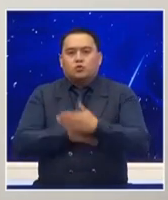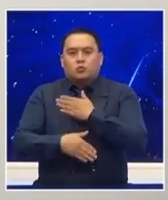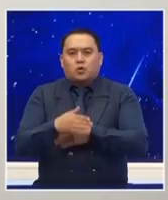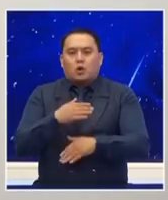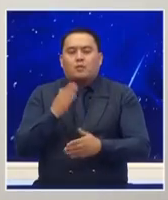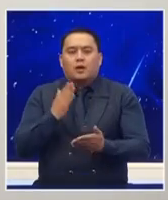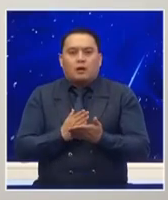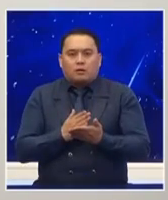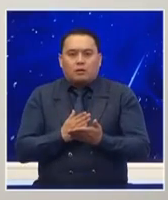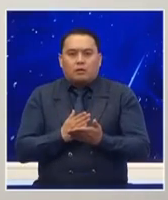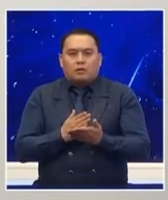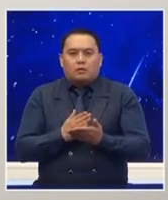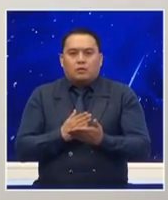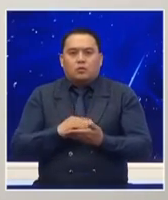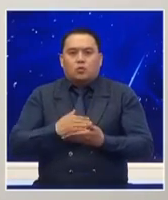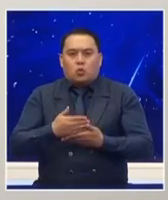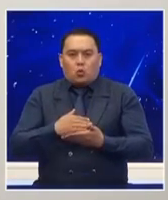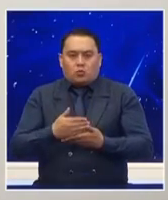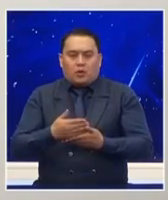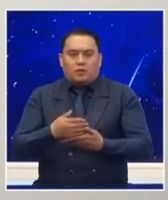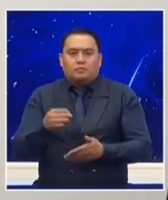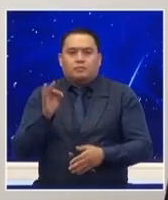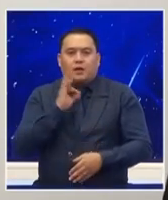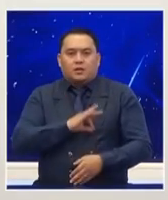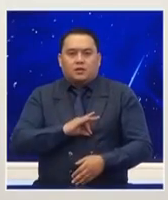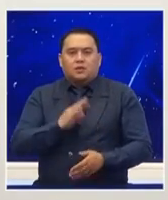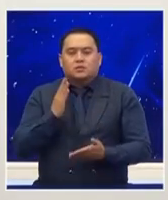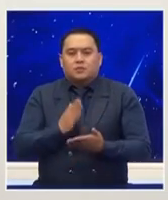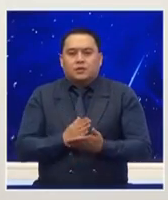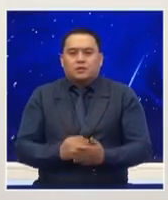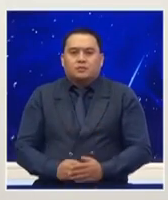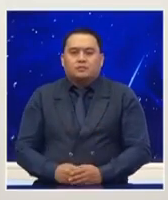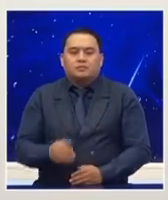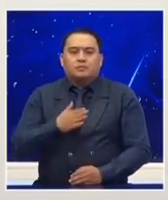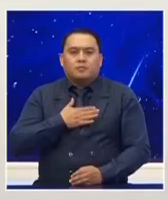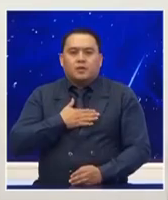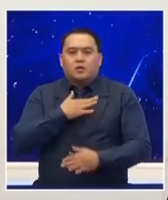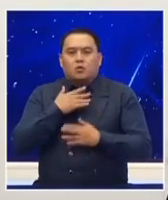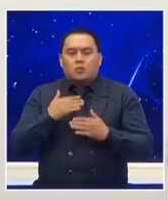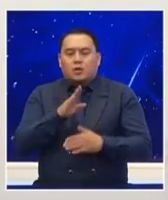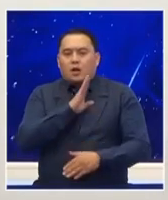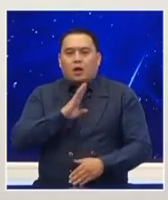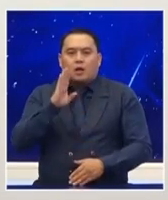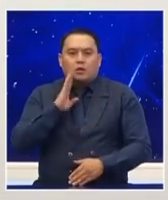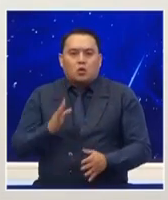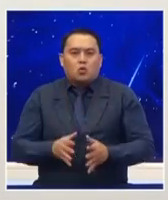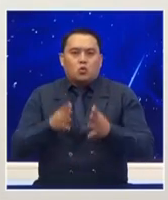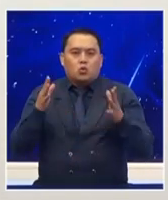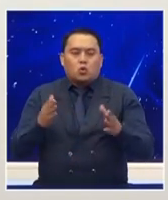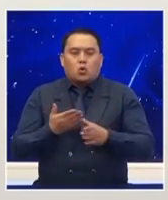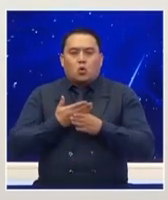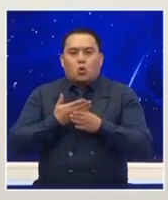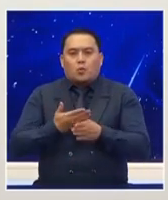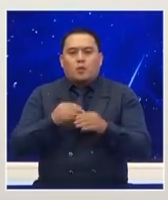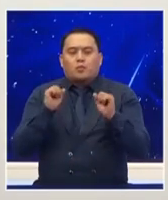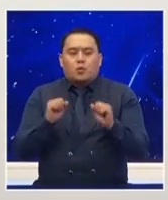балам бар. Осы ноутбуктың соғанда пайдасы тиеді деп ойлаймын. Менің 4 балам бар, көпбалалы анамын. Үлкен көмек, жаңа